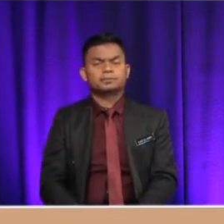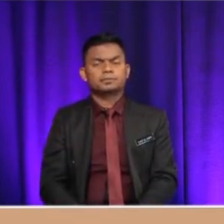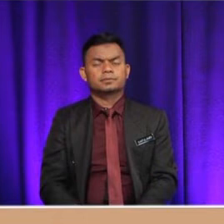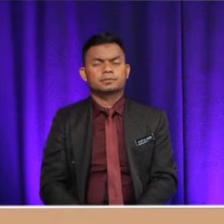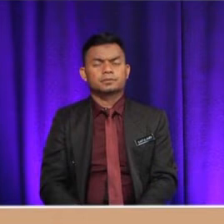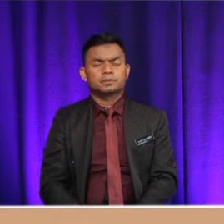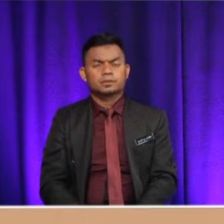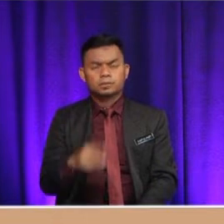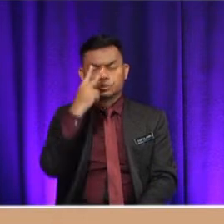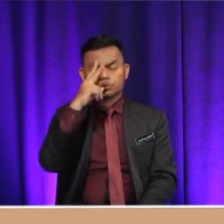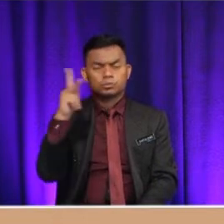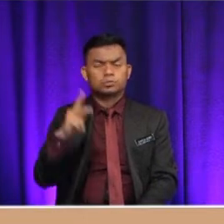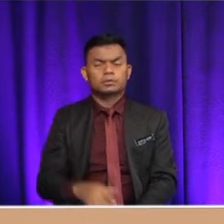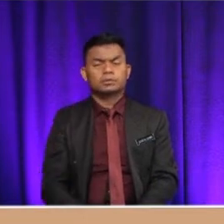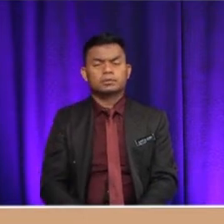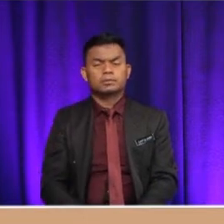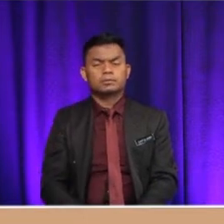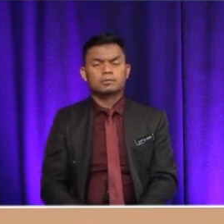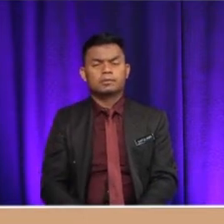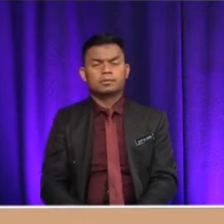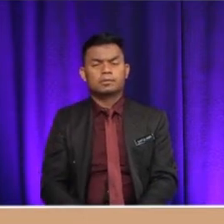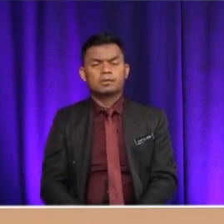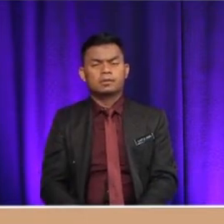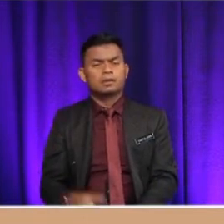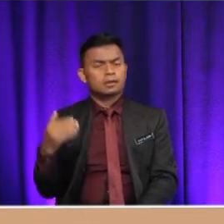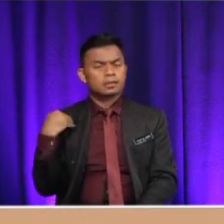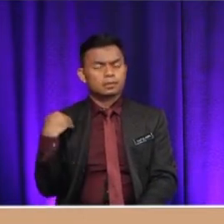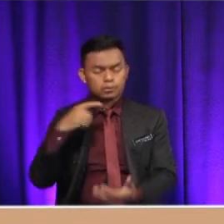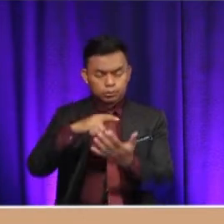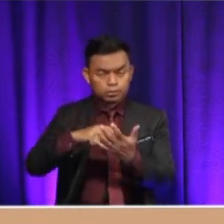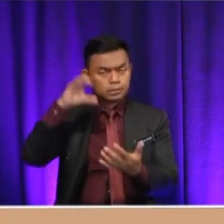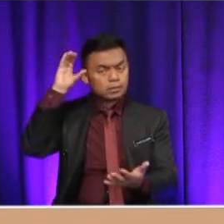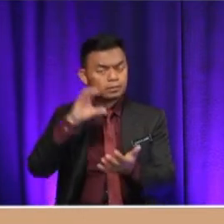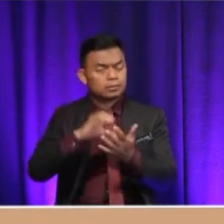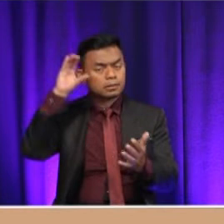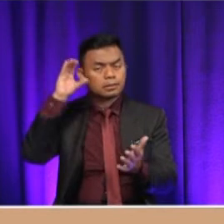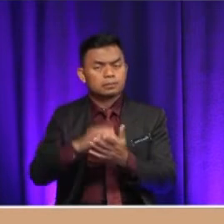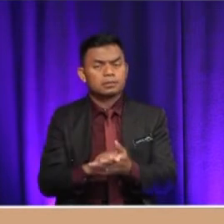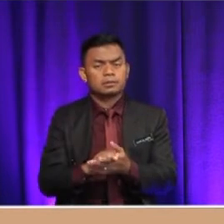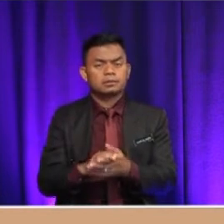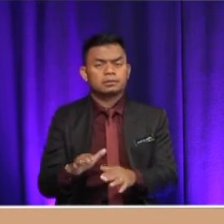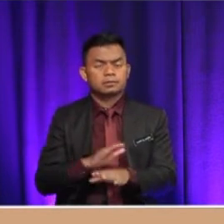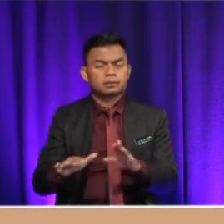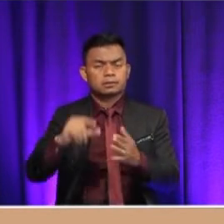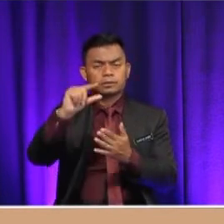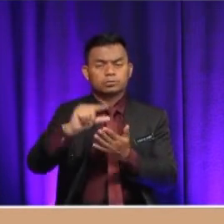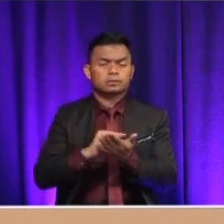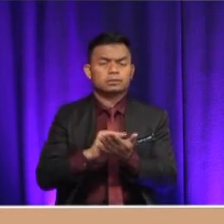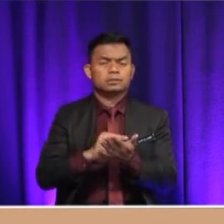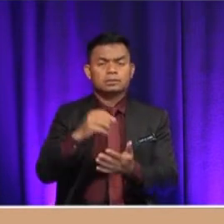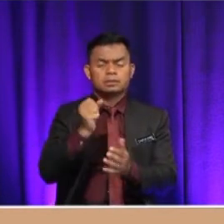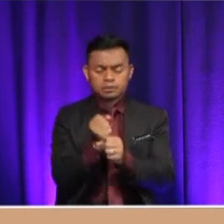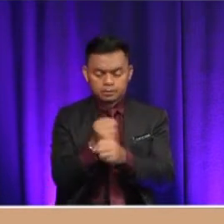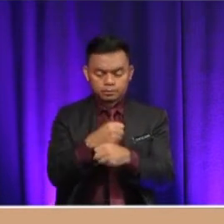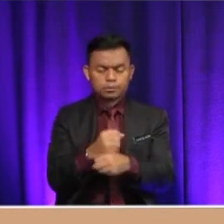dekat sini. Kat sini ada yang dia lukis gambar, terus lekapan tu dia tak menggunakan simbol. Yang